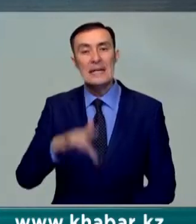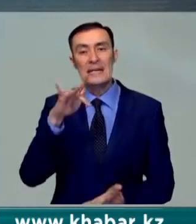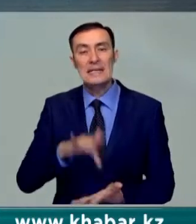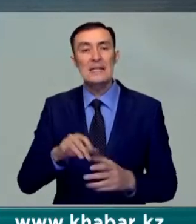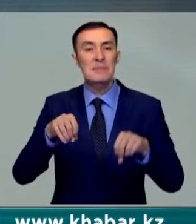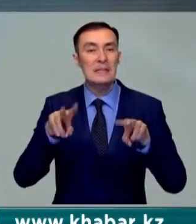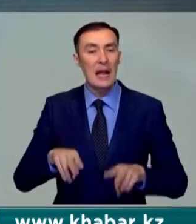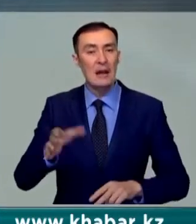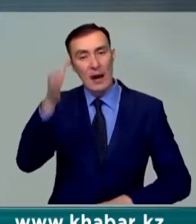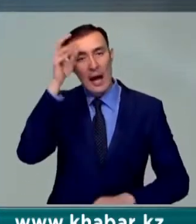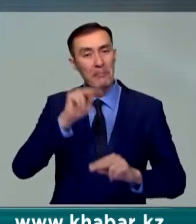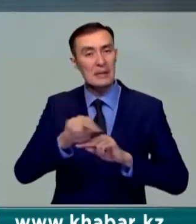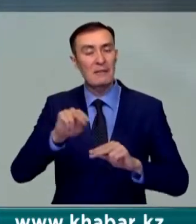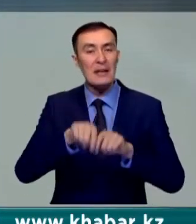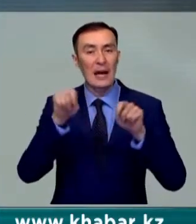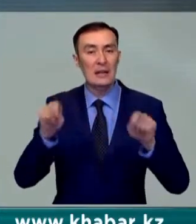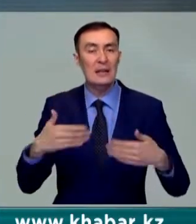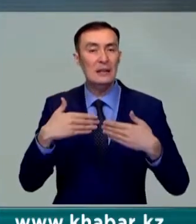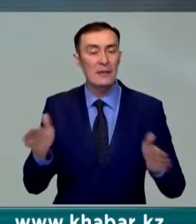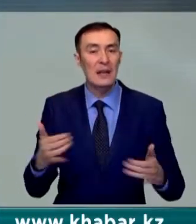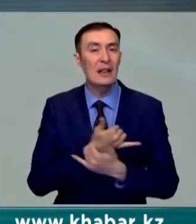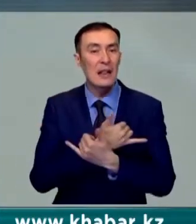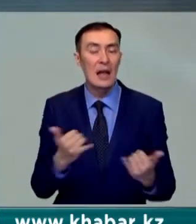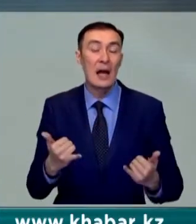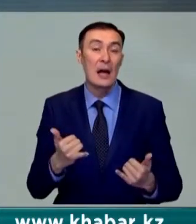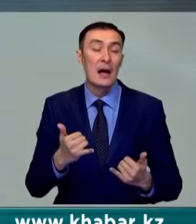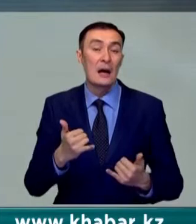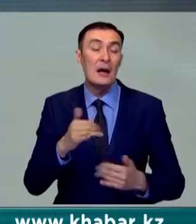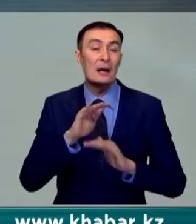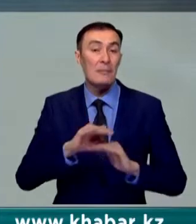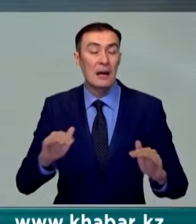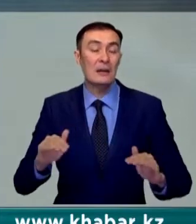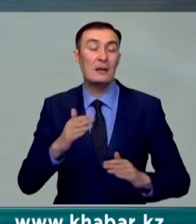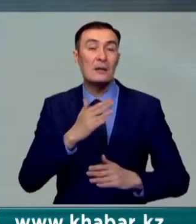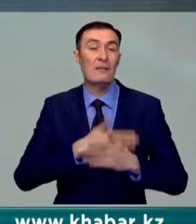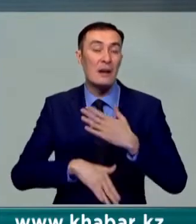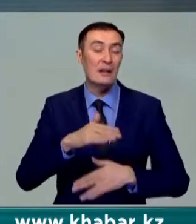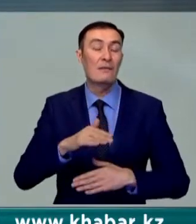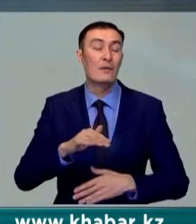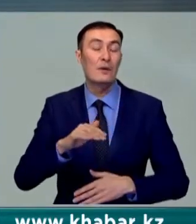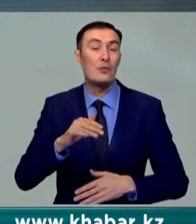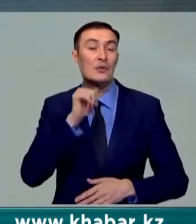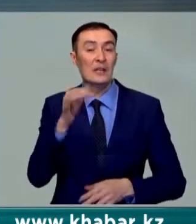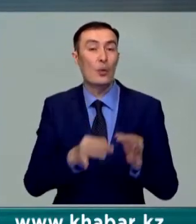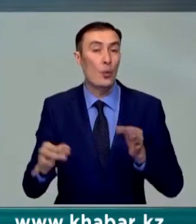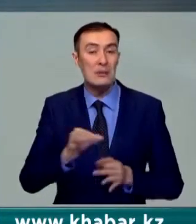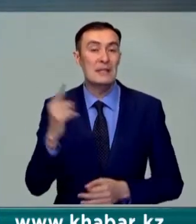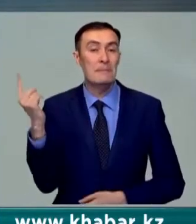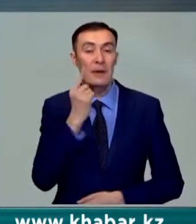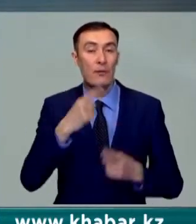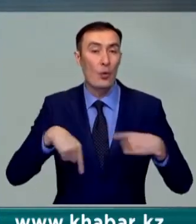Центр специального образования открыл свои двери для особенных мальчишек и девчонок в Костанайской области. Это первая в